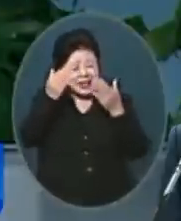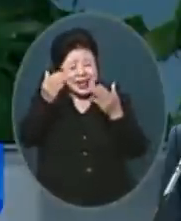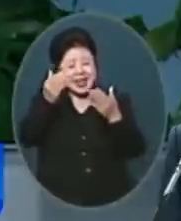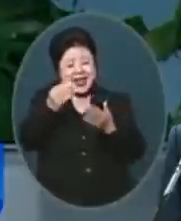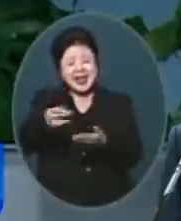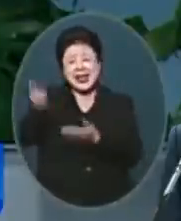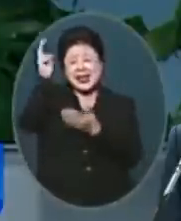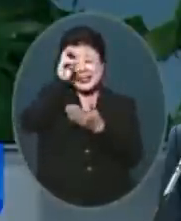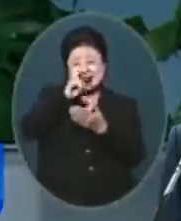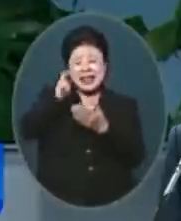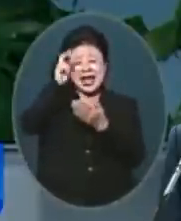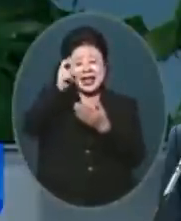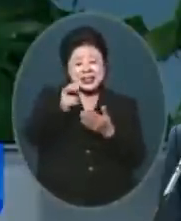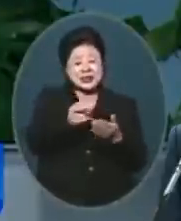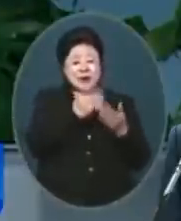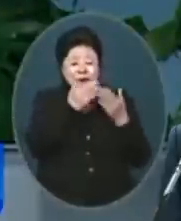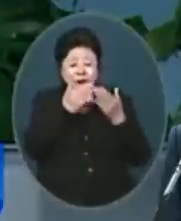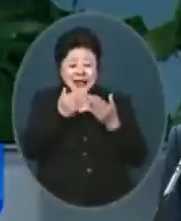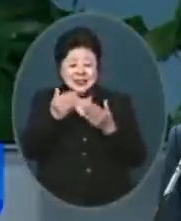찬송하세